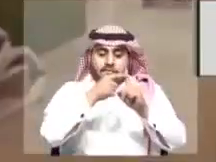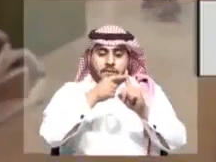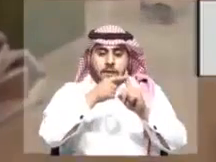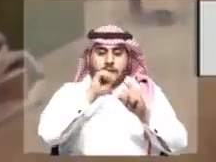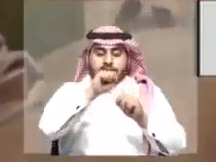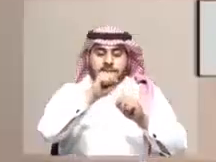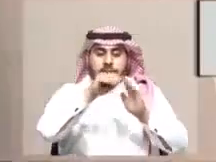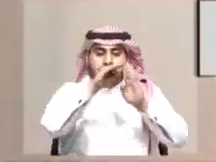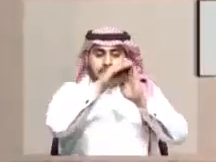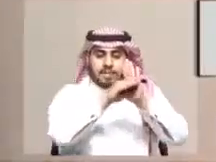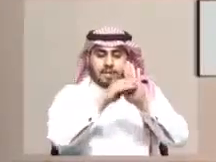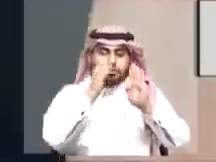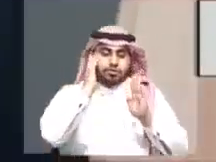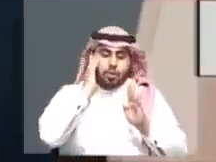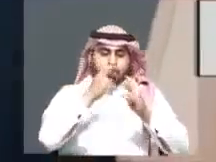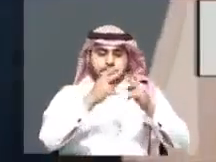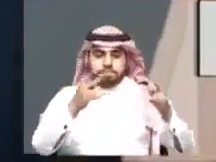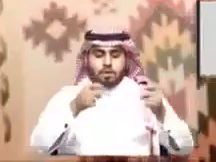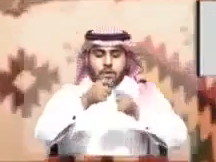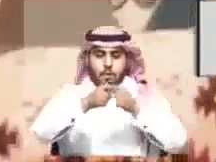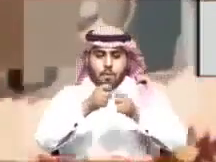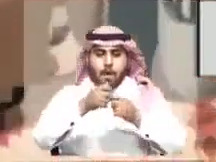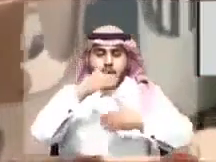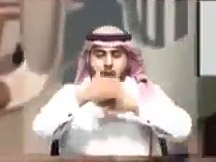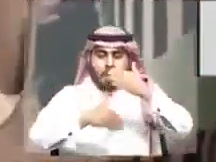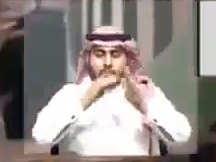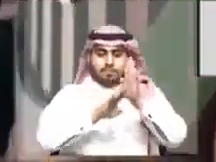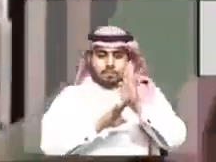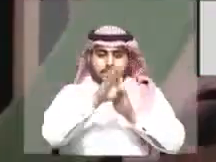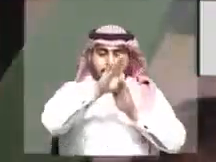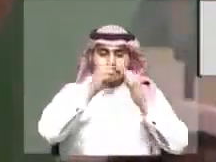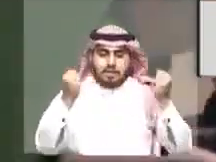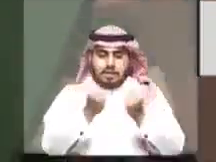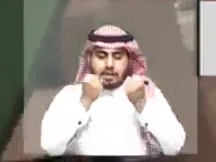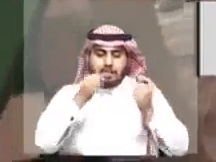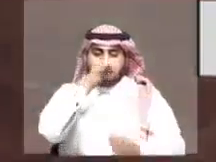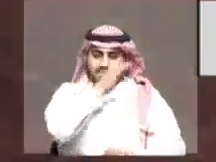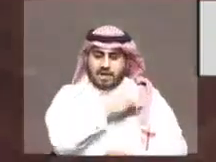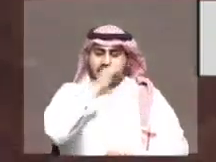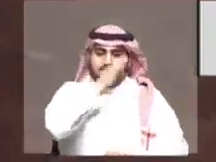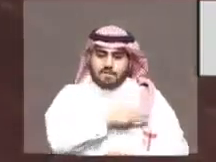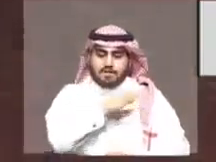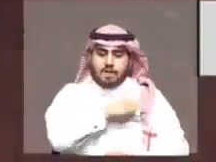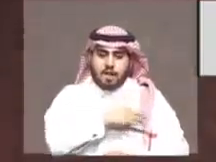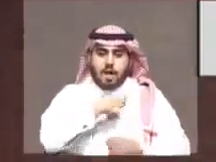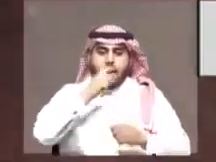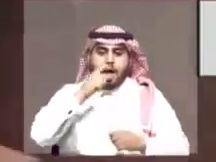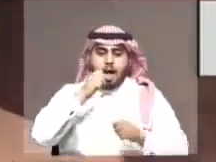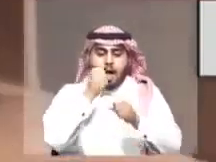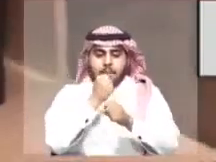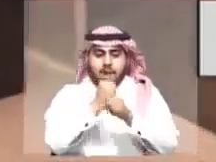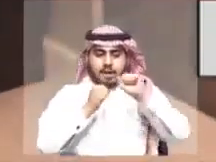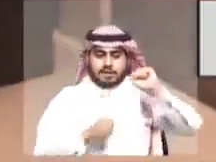الجوانب التطبيقية للمهارات التقنية لتمكين المتدربين من الاستفادة منها مباشرة في مشوارهم